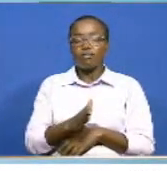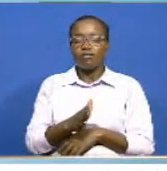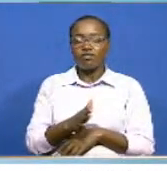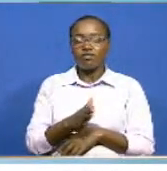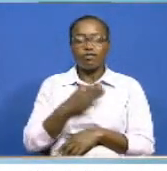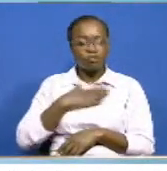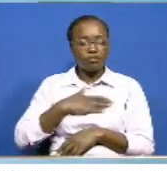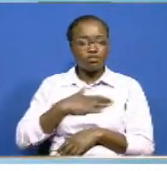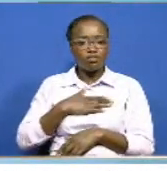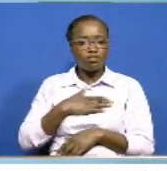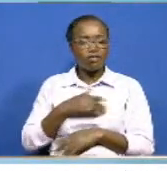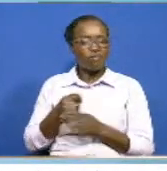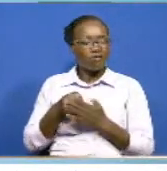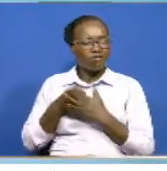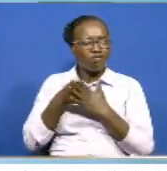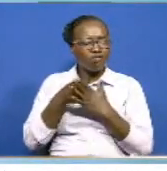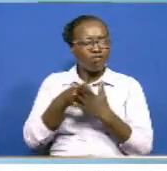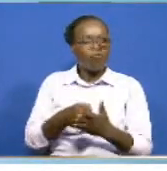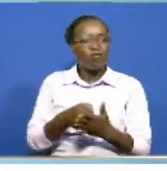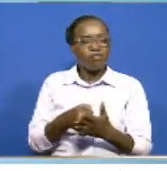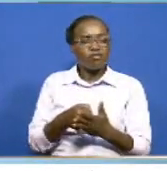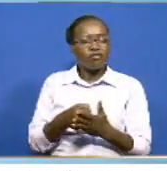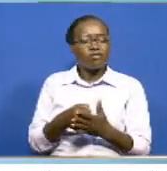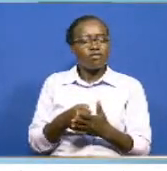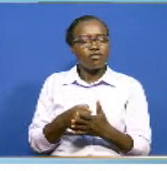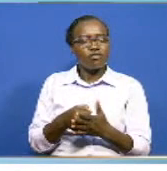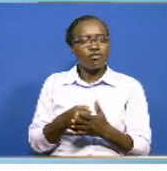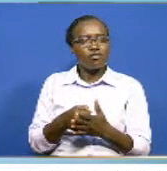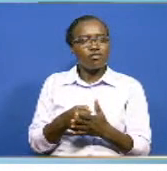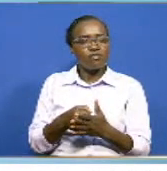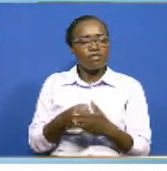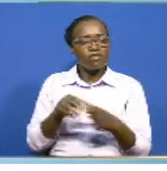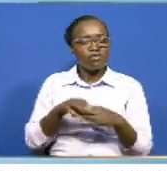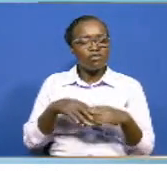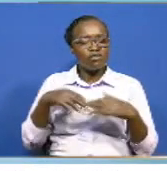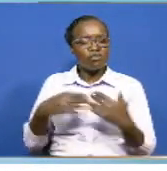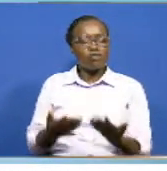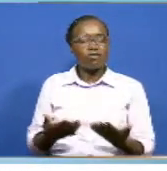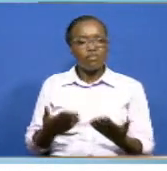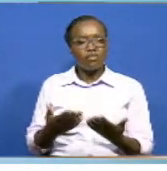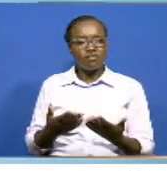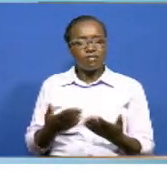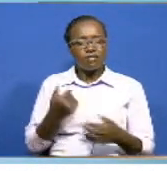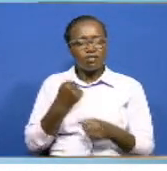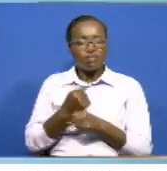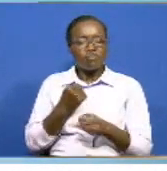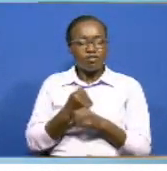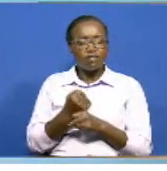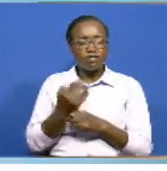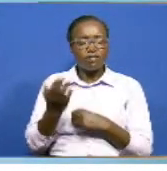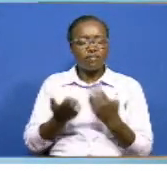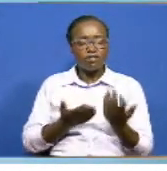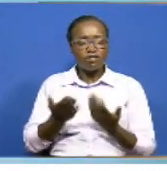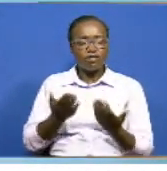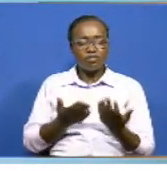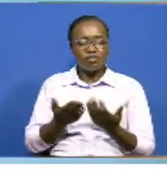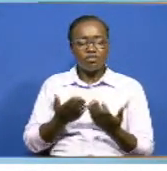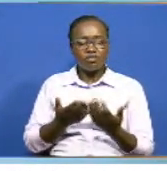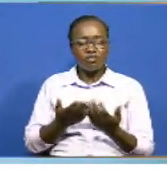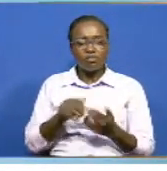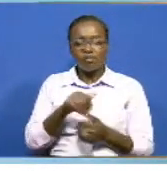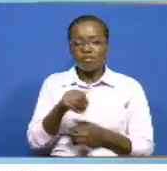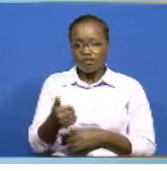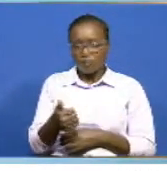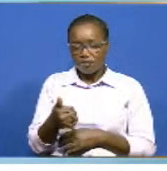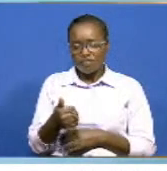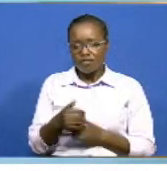pia wakaze ama watilie mkazo katika jinsi ambavyo tunafanya utumizi wa mitandao